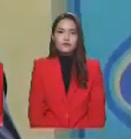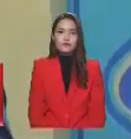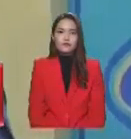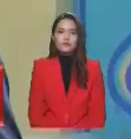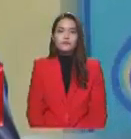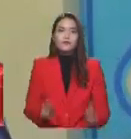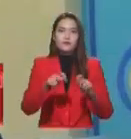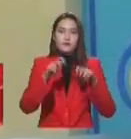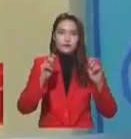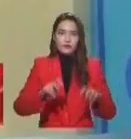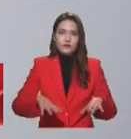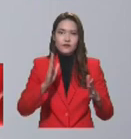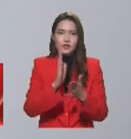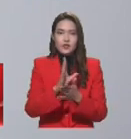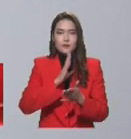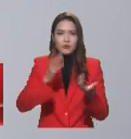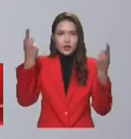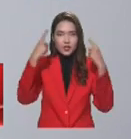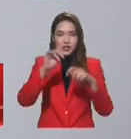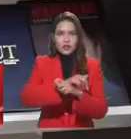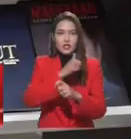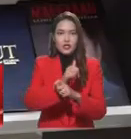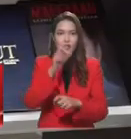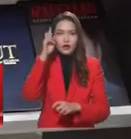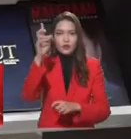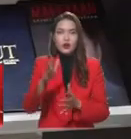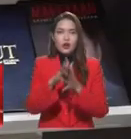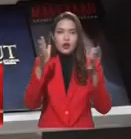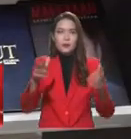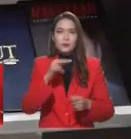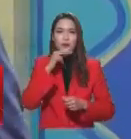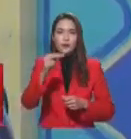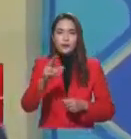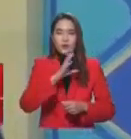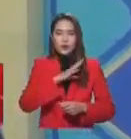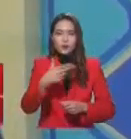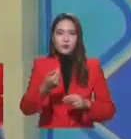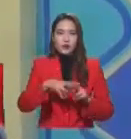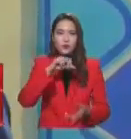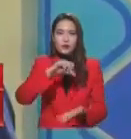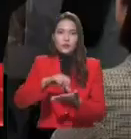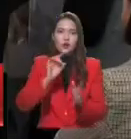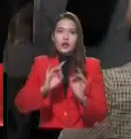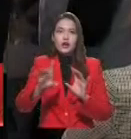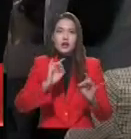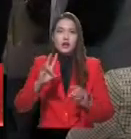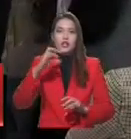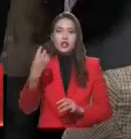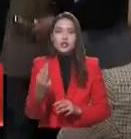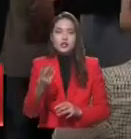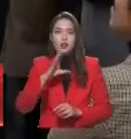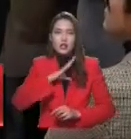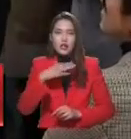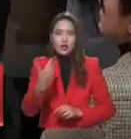Откуда появилась такая идея? Глава государства уделил особое внимание данной теме в ходе своего выступления на заседании национального курултая в